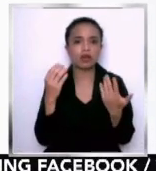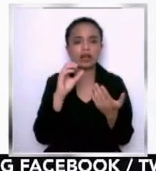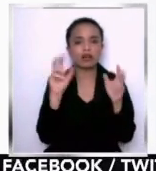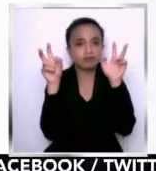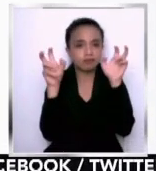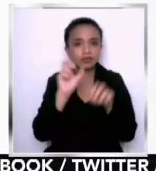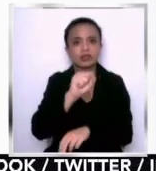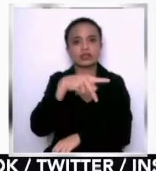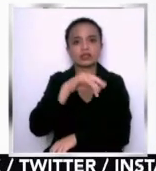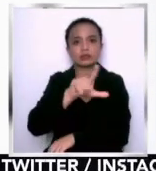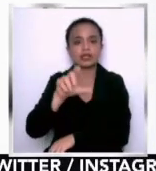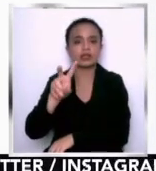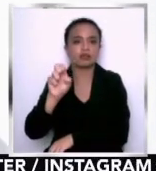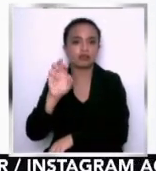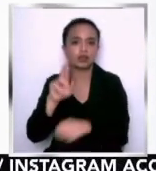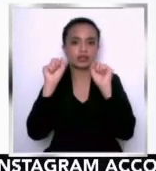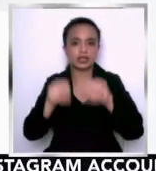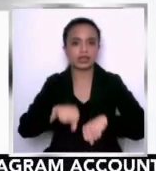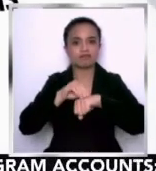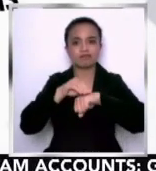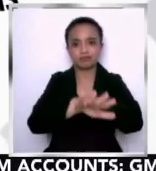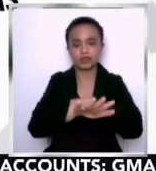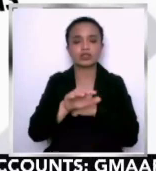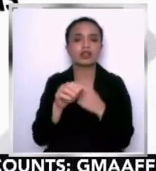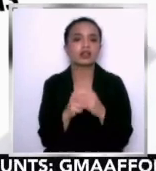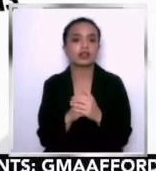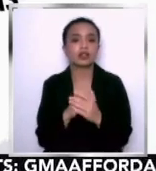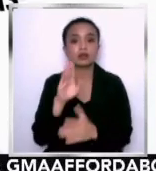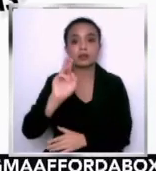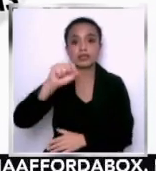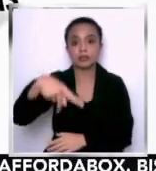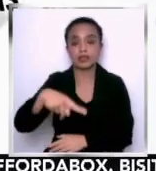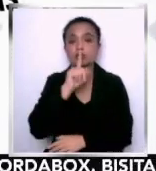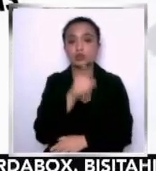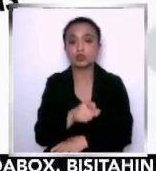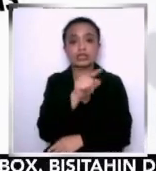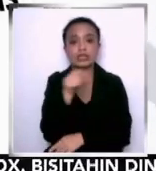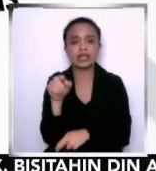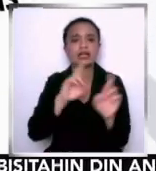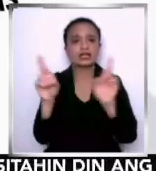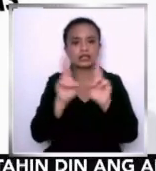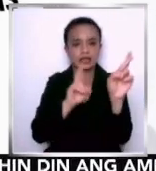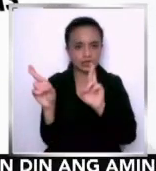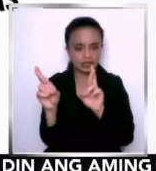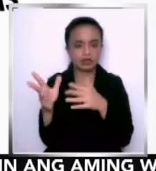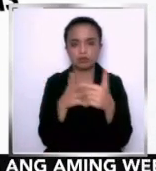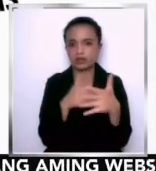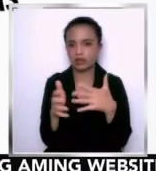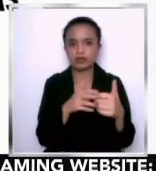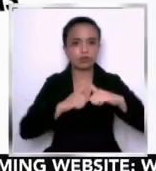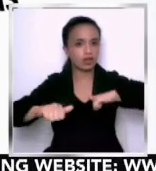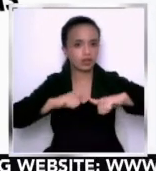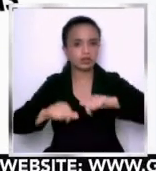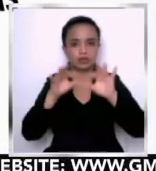higit na makaapekto sa inflation rate. Sinisiguro ng BSP sa publiko na handa raw silang gawin ng kaukulang mga aksyon para mabantayan ang